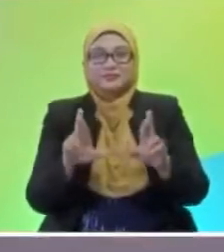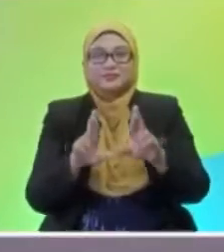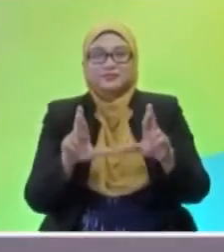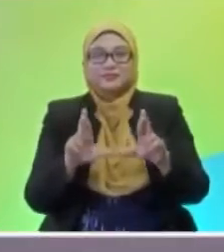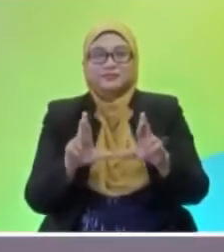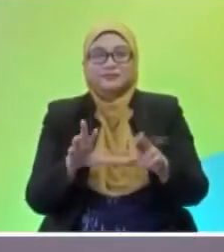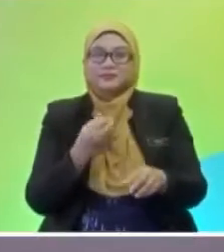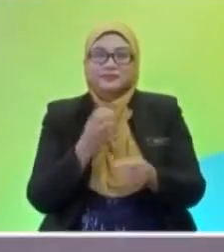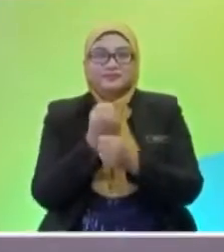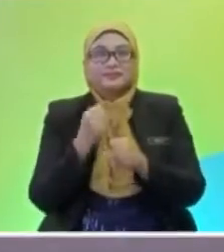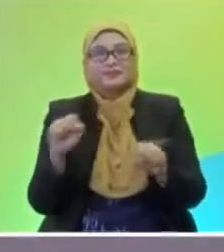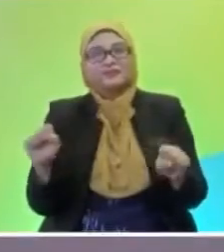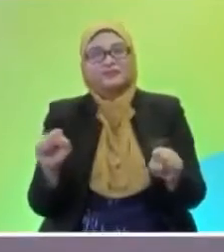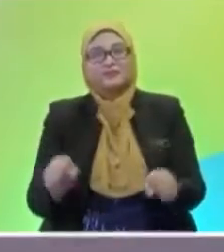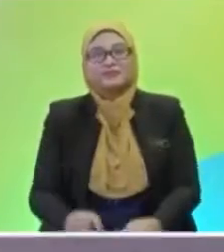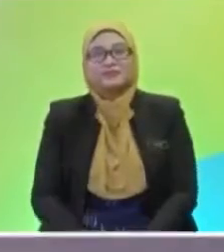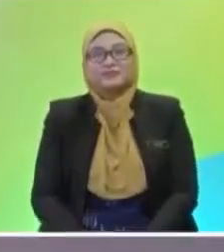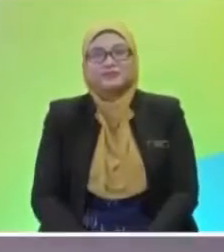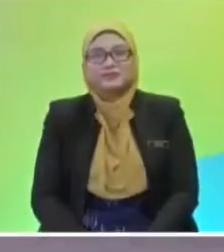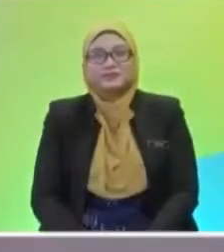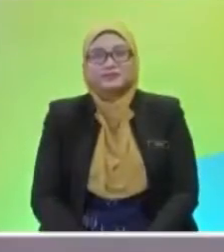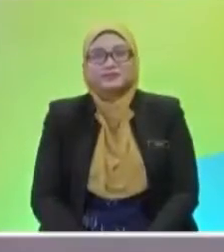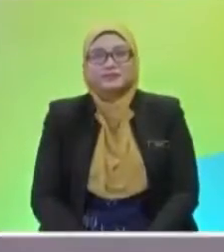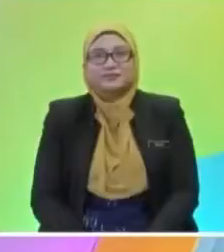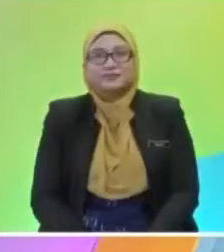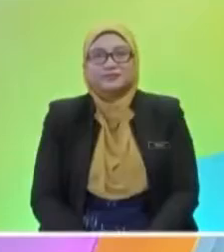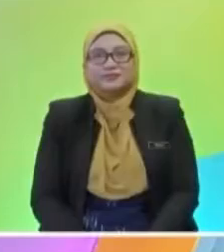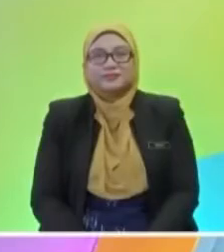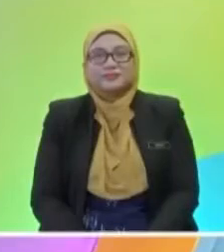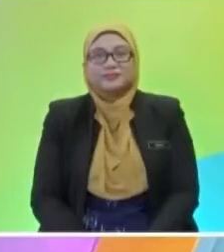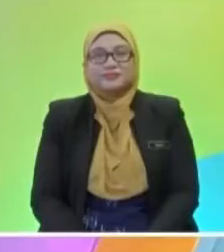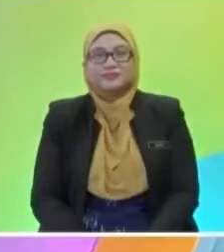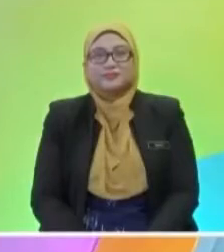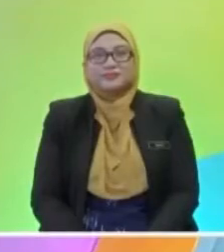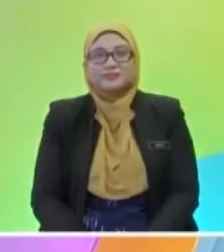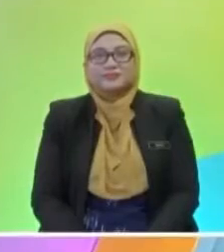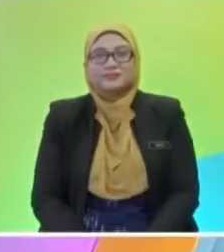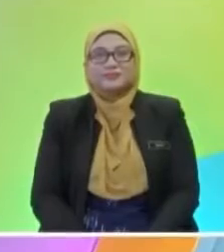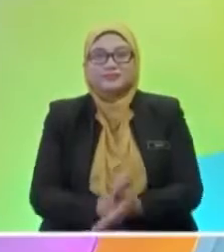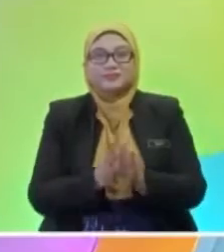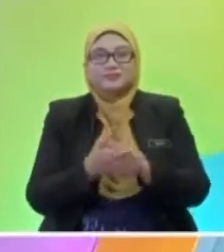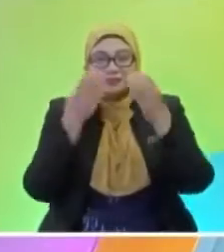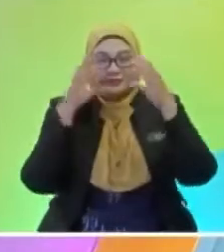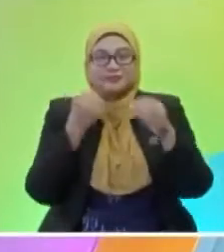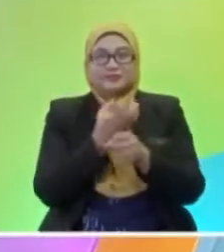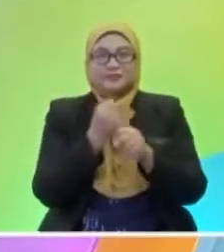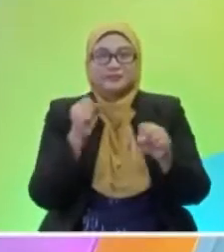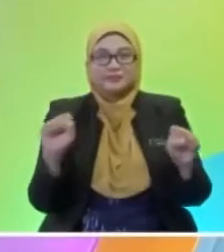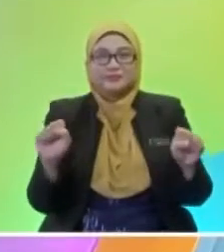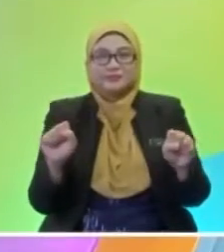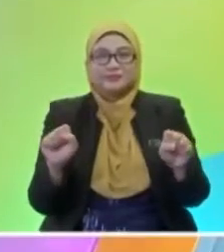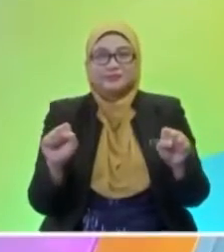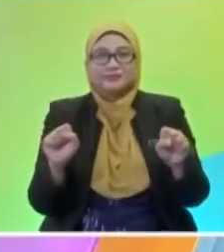siap? Dah siap, cikgu. Dah siap? Saya laju juga dengan cikgu tahu. Okey. Jadi cikgu pun dah siap. Cikgu akan